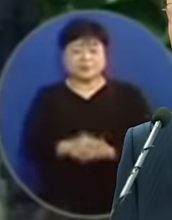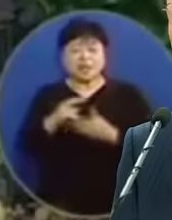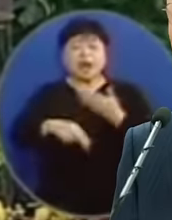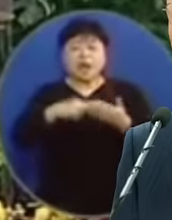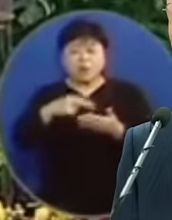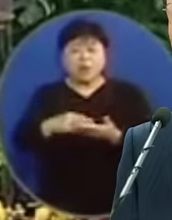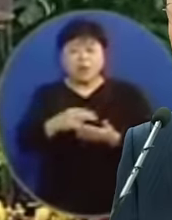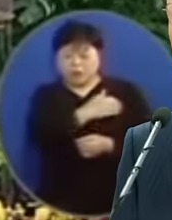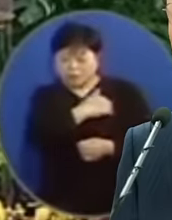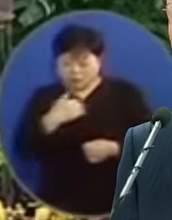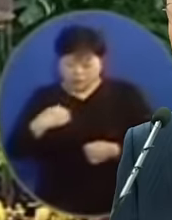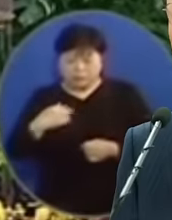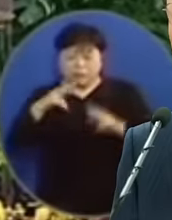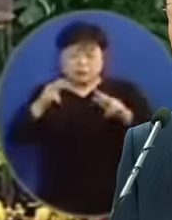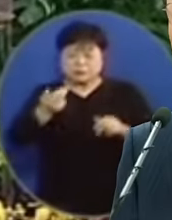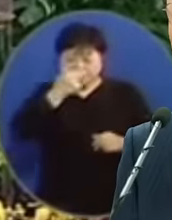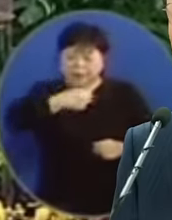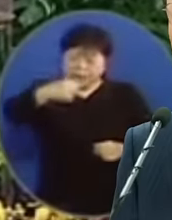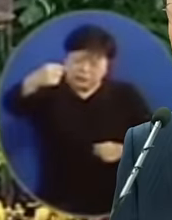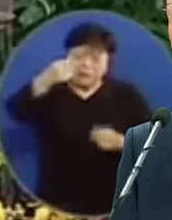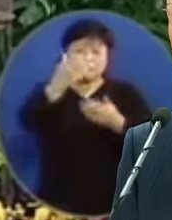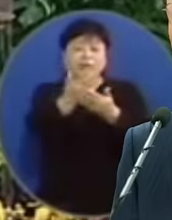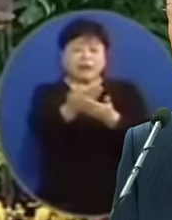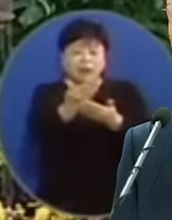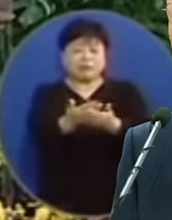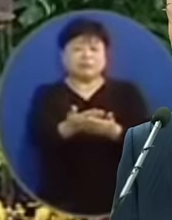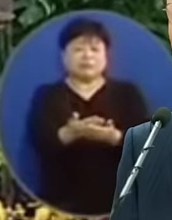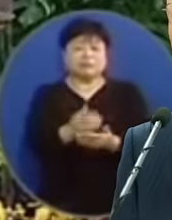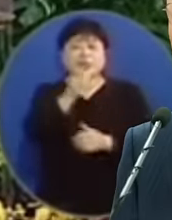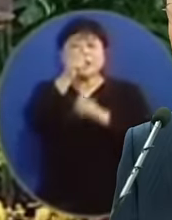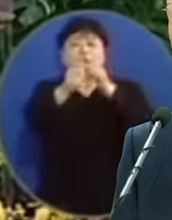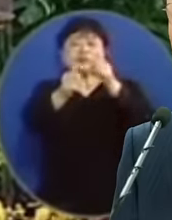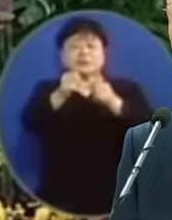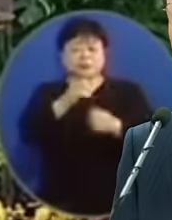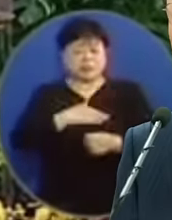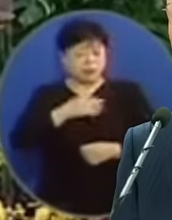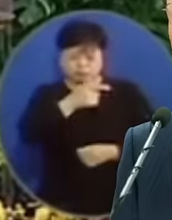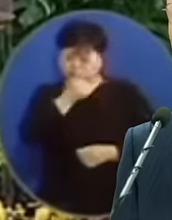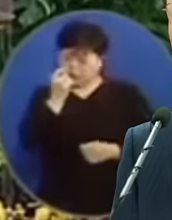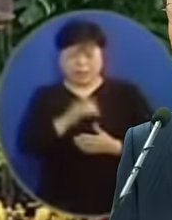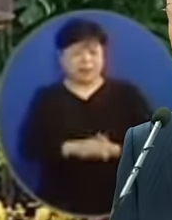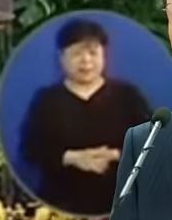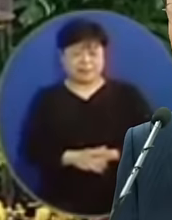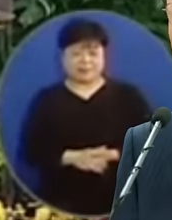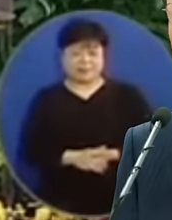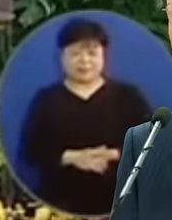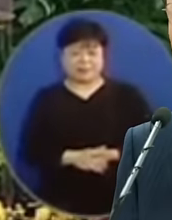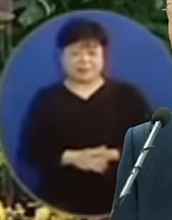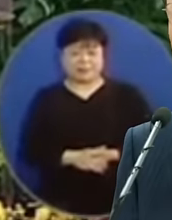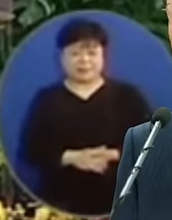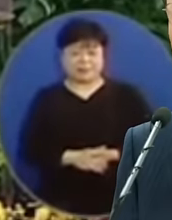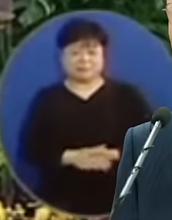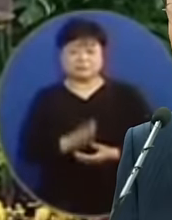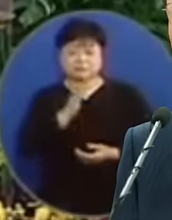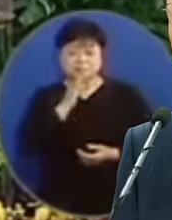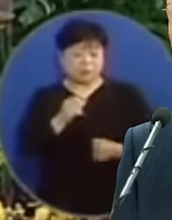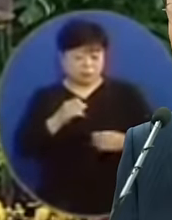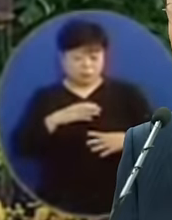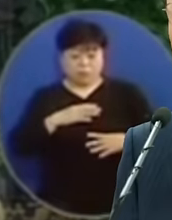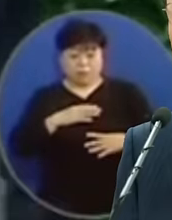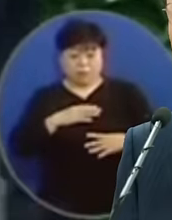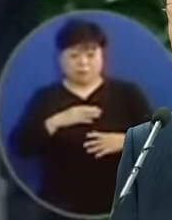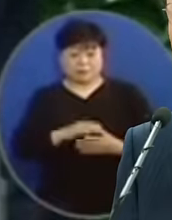야훼여 능력하오니 지금 내 생명을 거두시옵소서. 나는 내 조상들보다 낫지 못하나이다. 세상에 그럴 수가 있겠습니까?